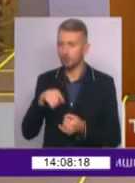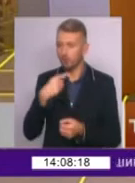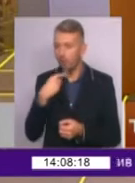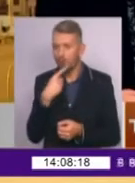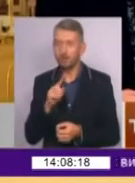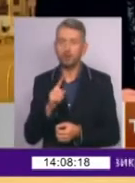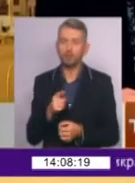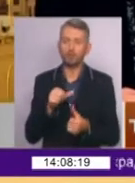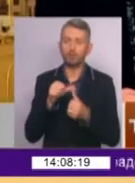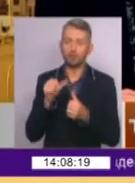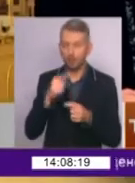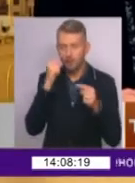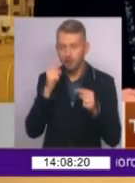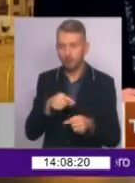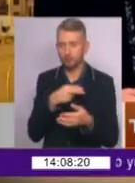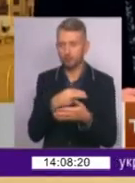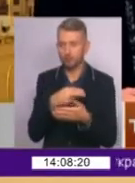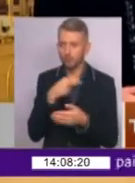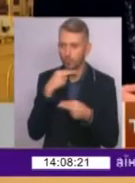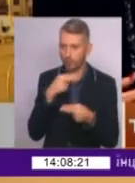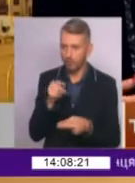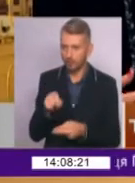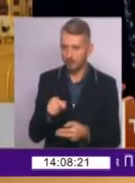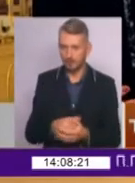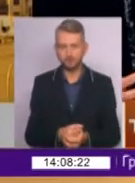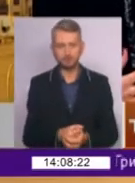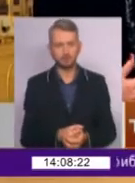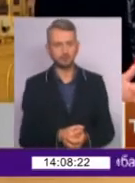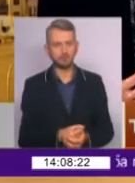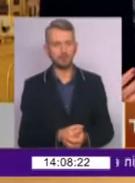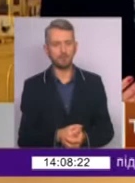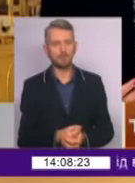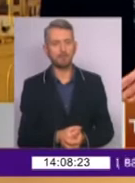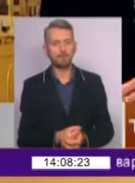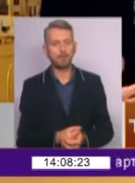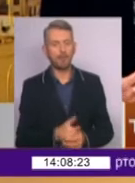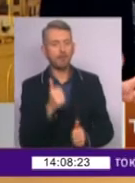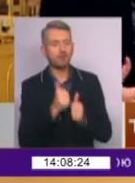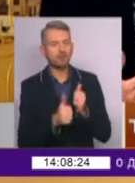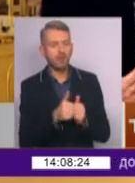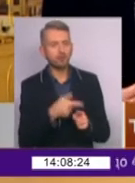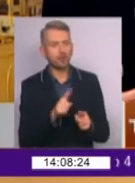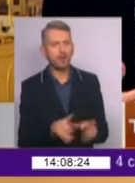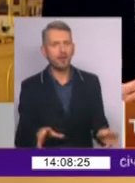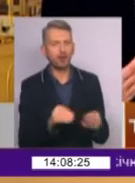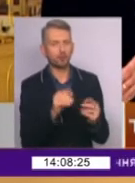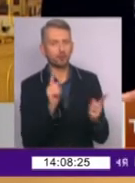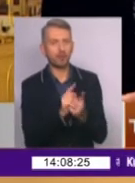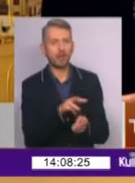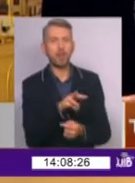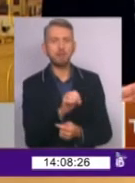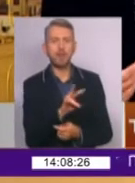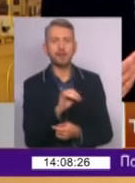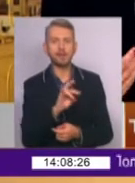чому саме акцентуємо на це увагу. Часто це разом зустрічається, оскільки менінгокок в